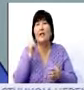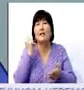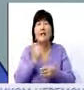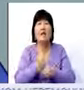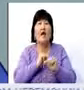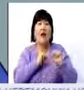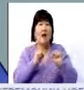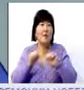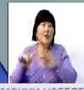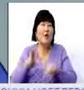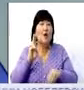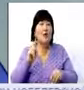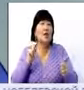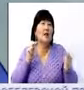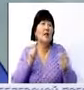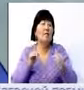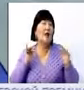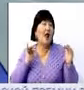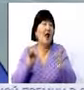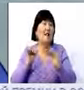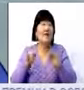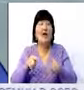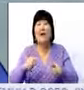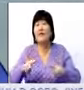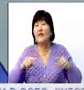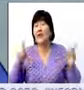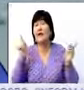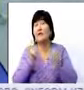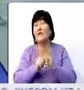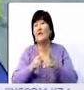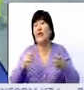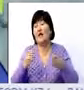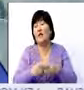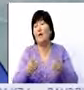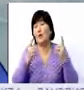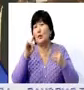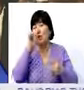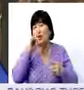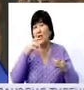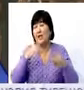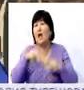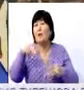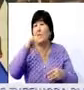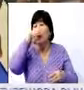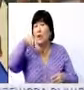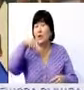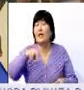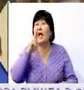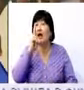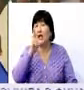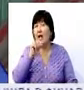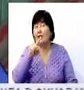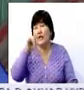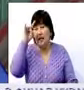на оборонительную тактику, кто-то напротив часто атаковал. В финале встретились команды крупнейших нефтяных компаний области – Петро Казахстан и